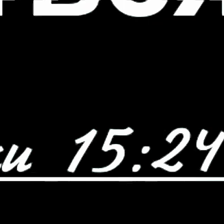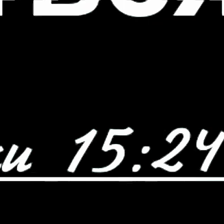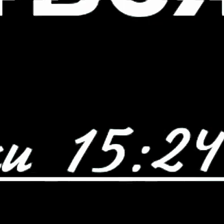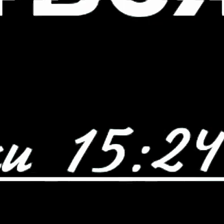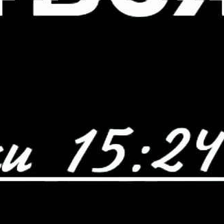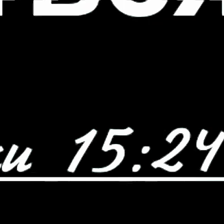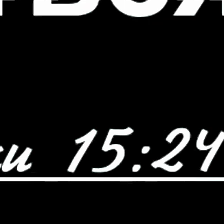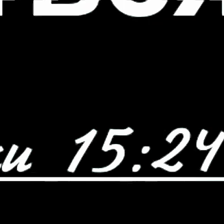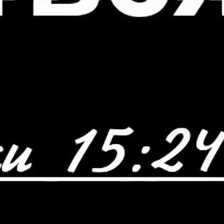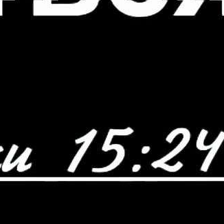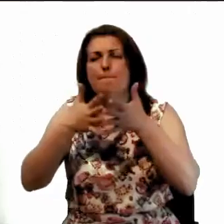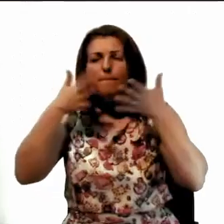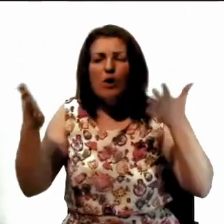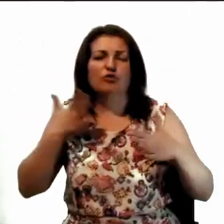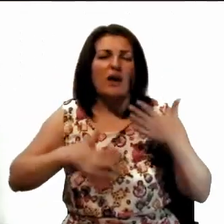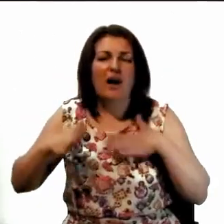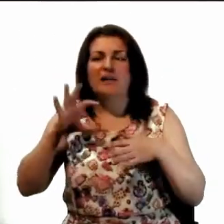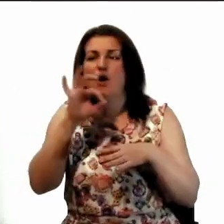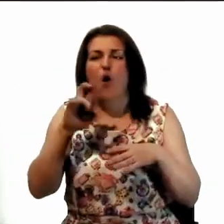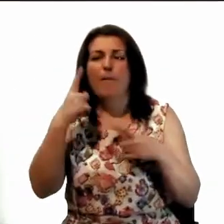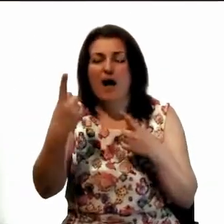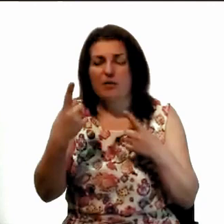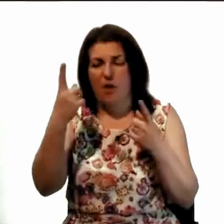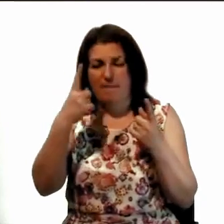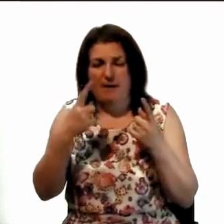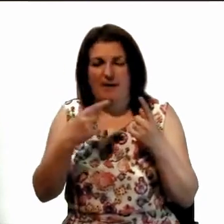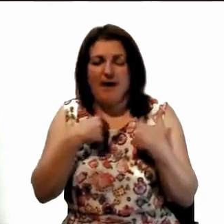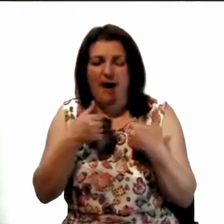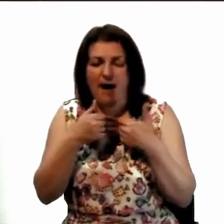на небесах больше радости об одном кающемся грешнике.